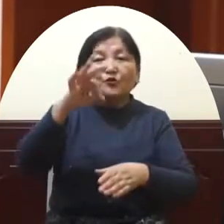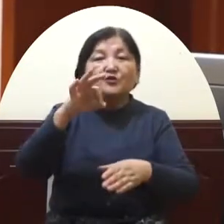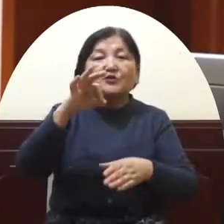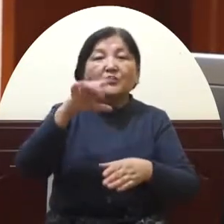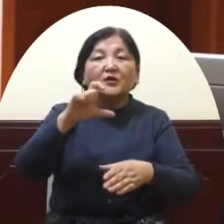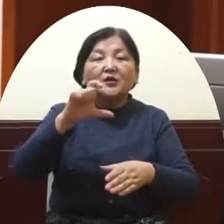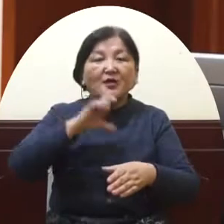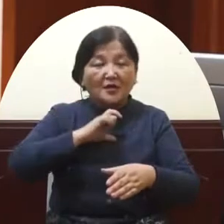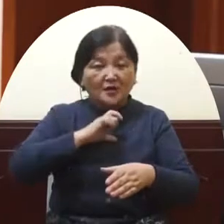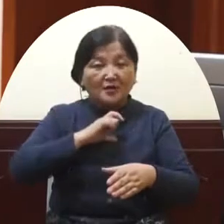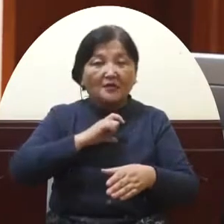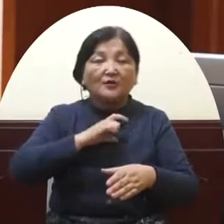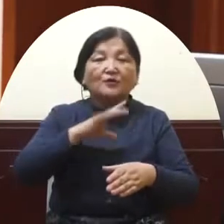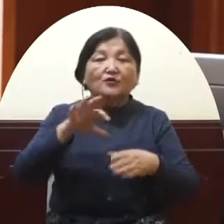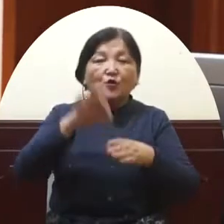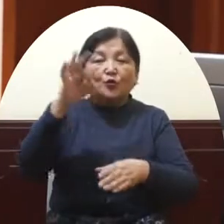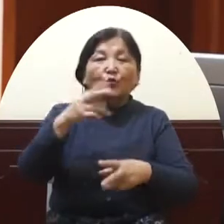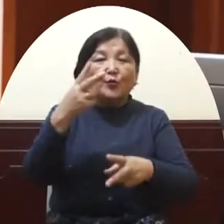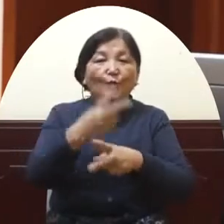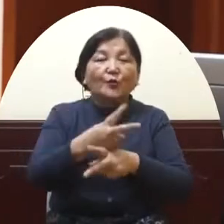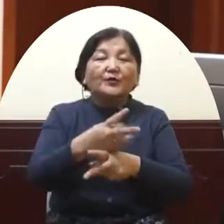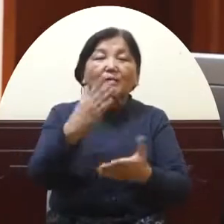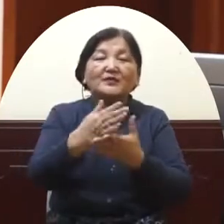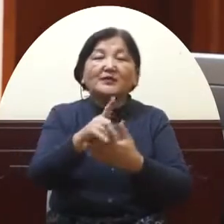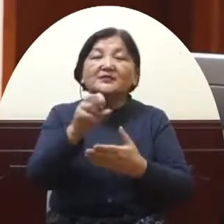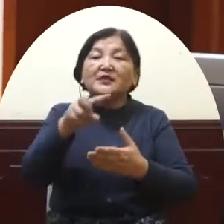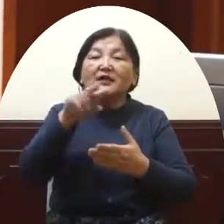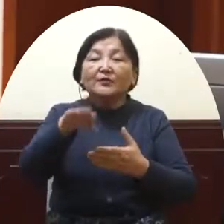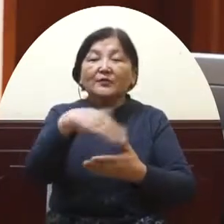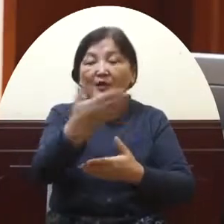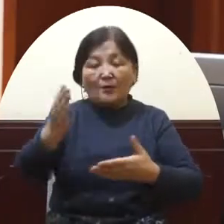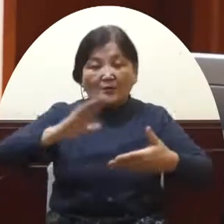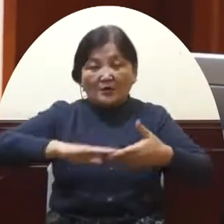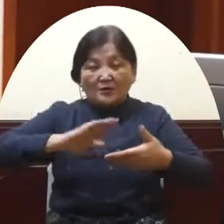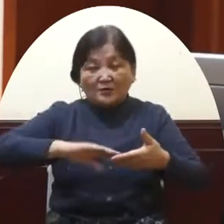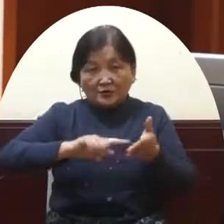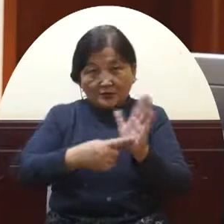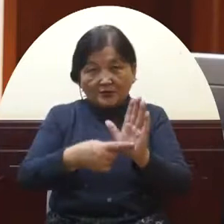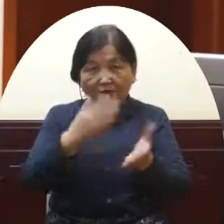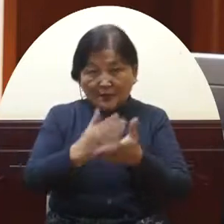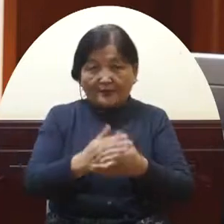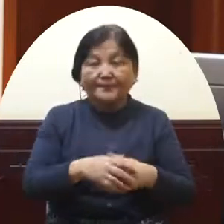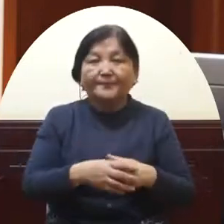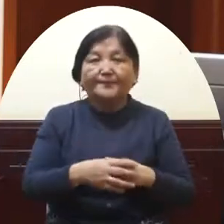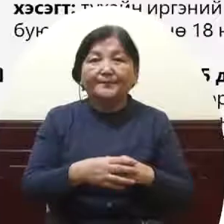сонгуулийн хуулинд байгаа заалтуудыг ингэ танилцуулж байгаа юм. За ямар ч байсан биднэрт нэг зүйлийг хэлье.